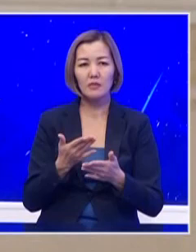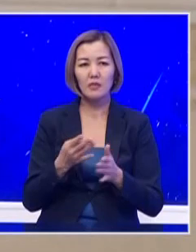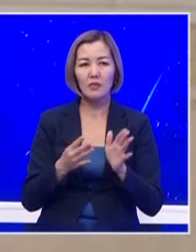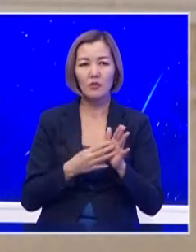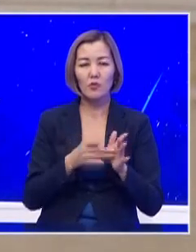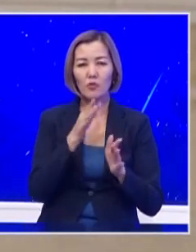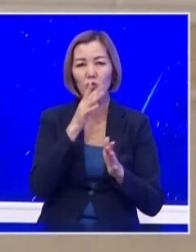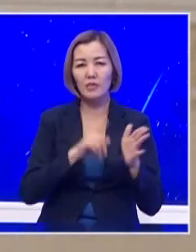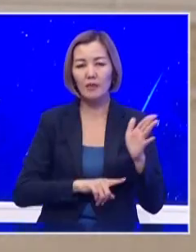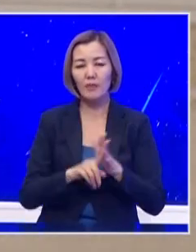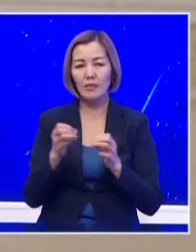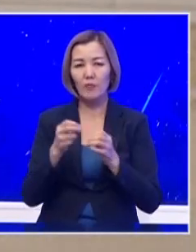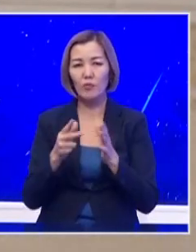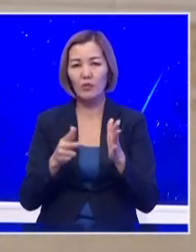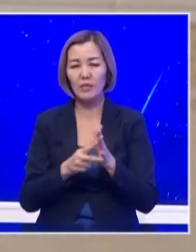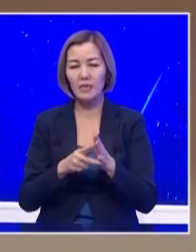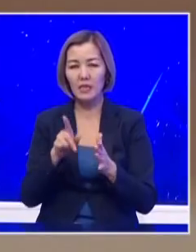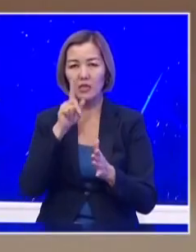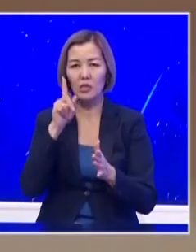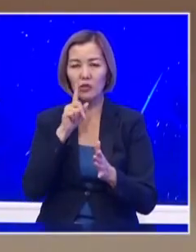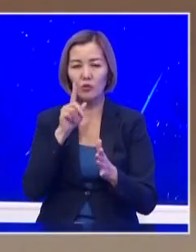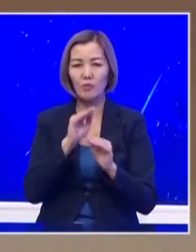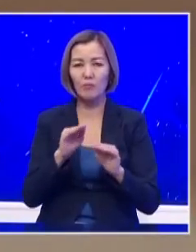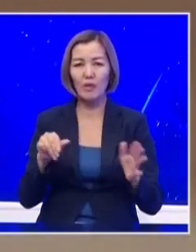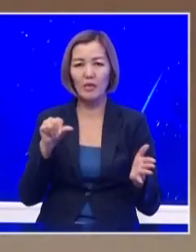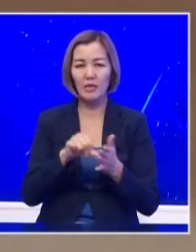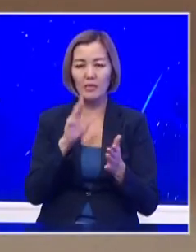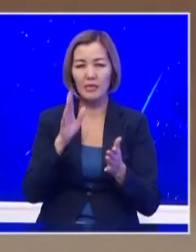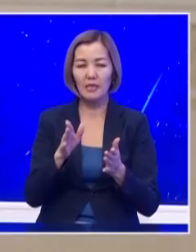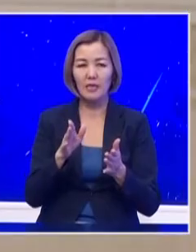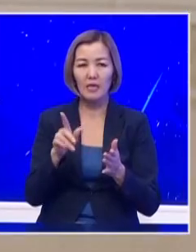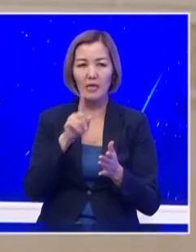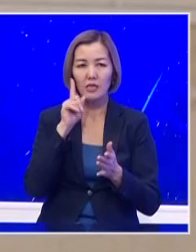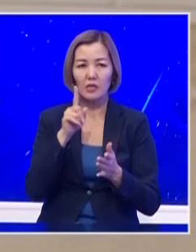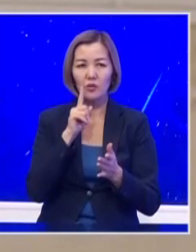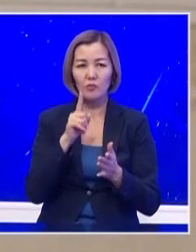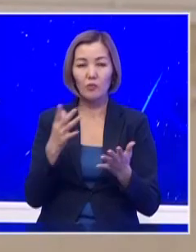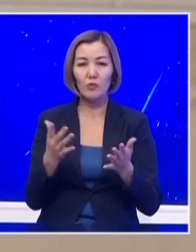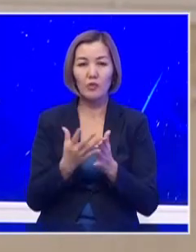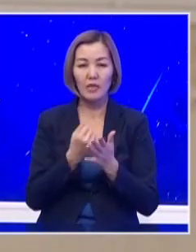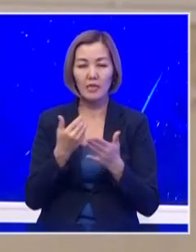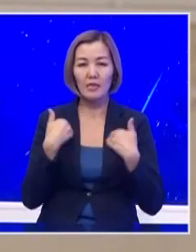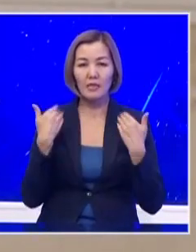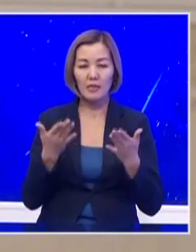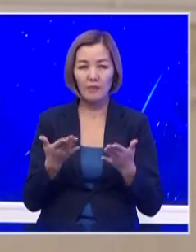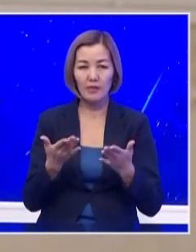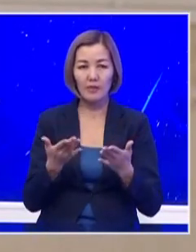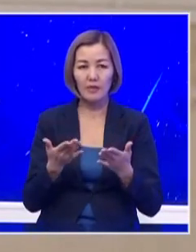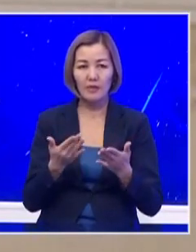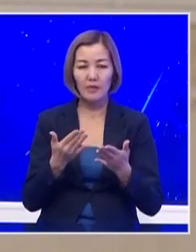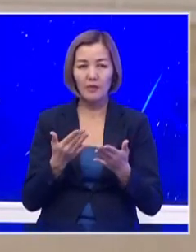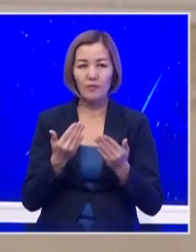9 жас пен 18 жастың арасындағы жасөспірім балалар қатысады. Жасөспірімдерге үлкен сәттілік тілейміз. Бүгін міне осы жас